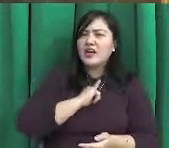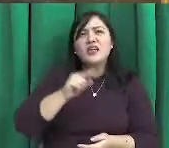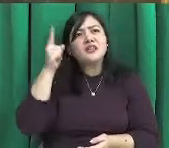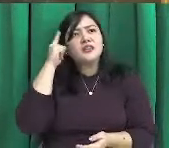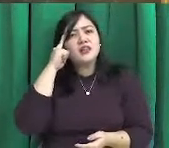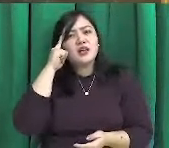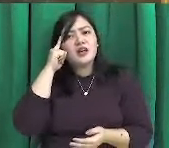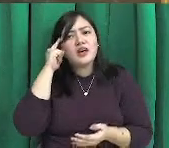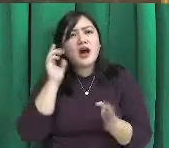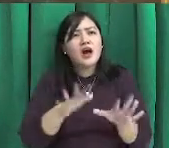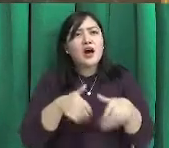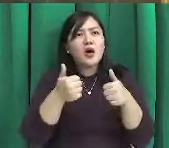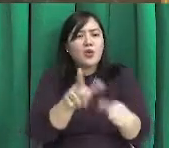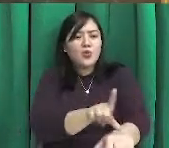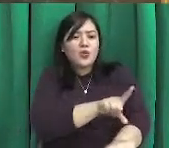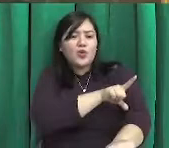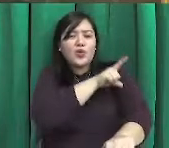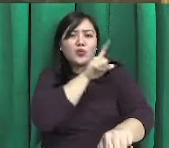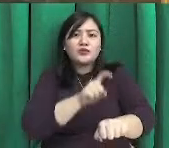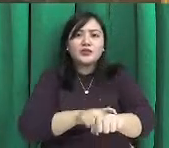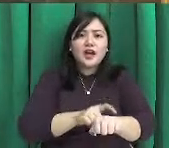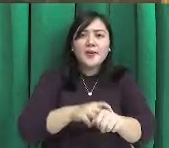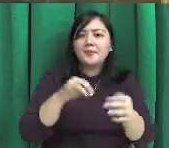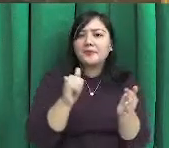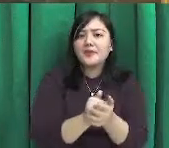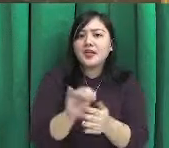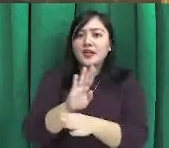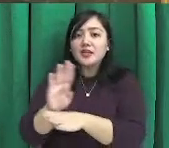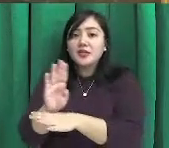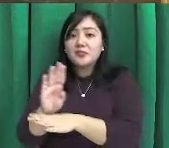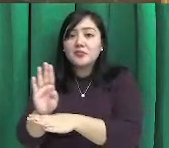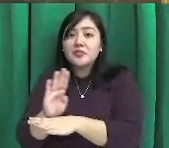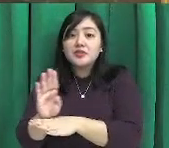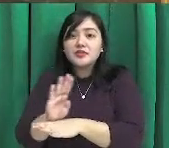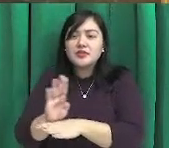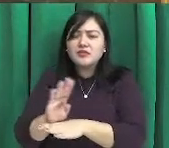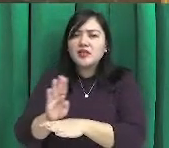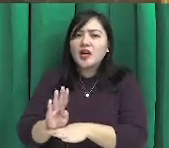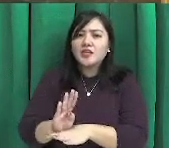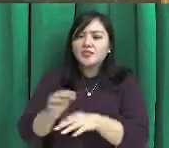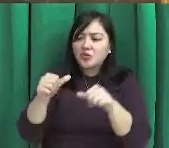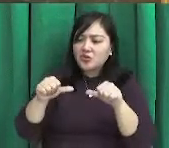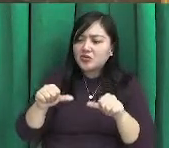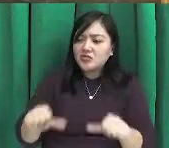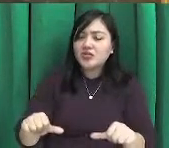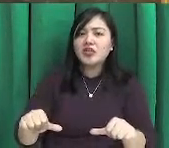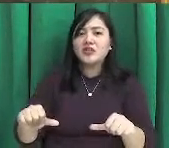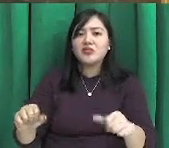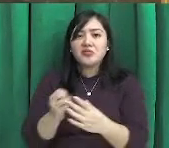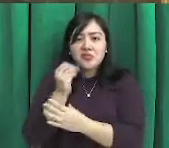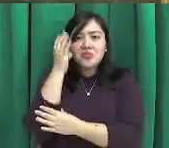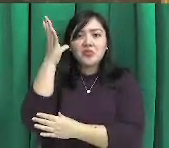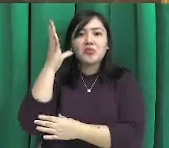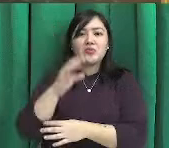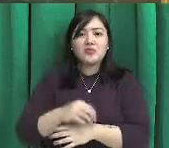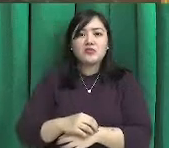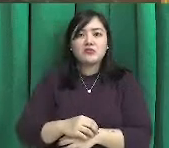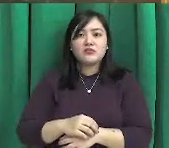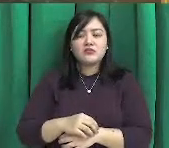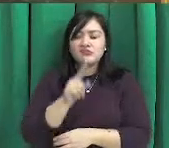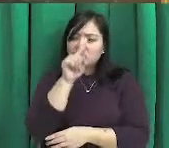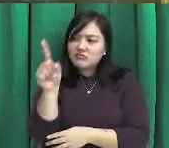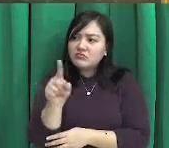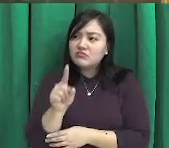po yung sinabi ko sa kanya. Galit po siya sa akin. And then,